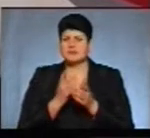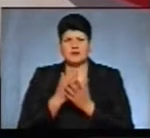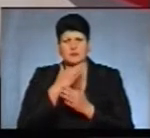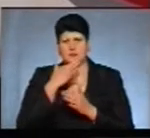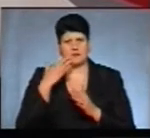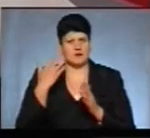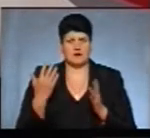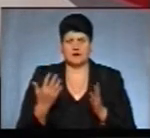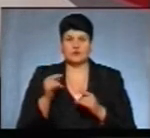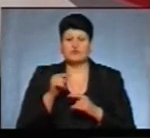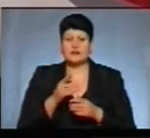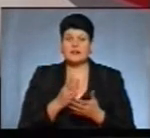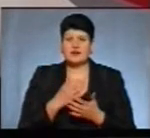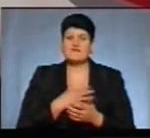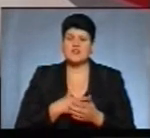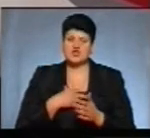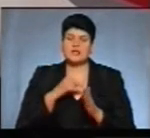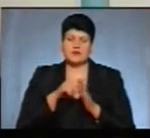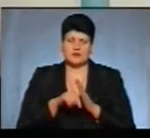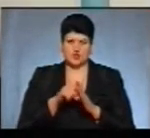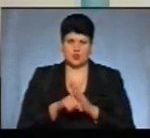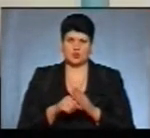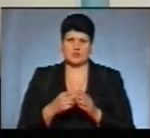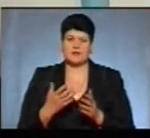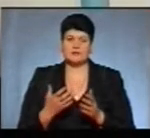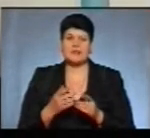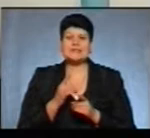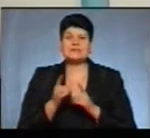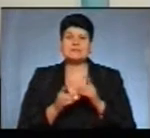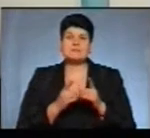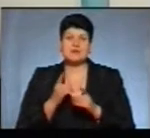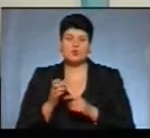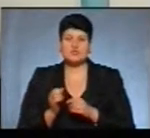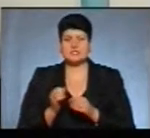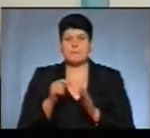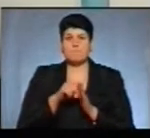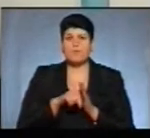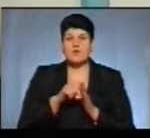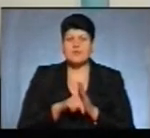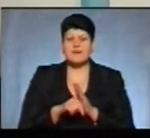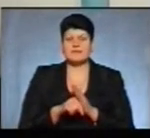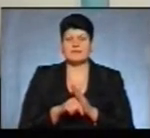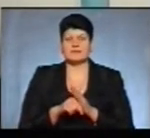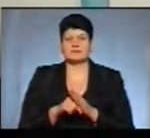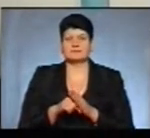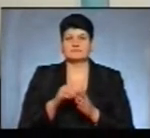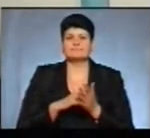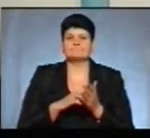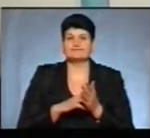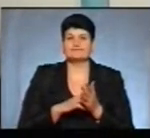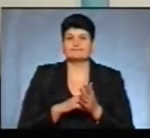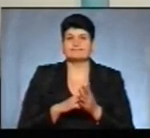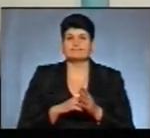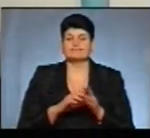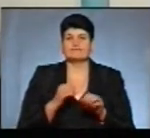вони важливі і суттєві. Змінюється саме поняття і складу злочину, таке,